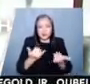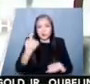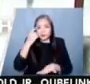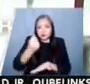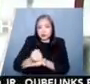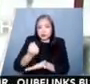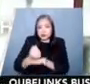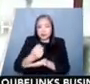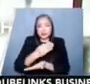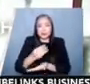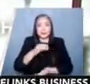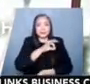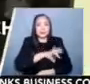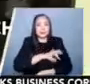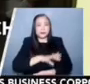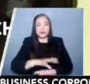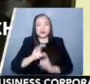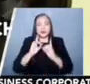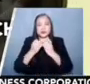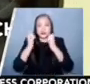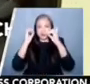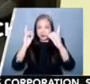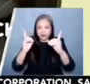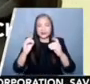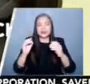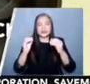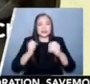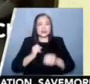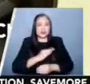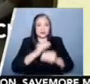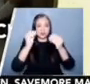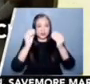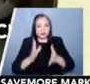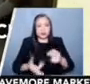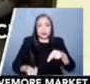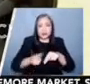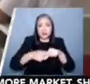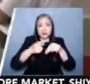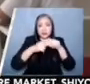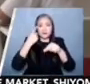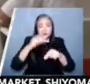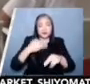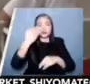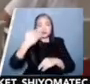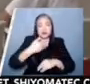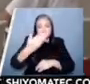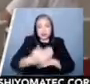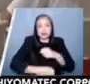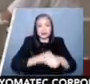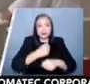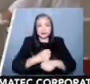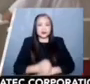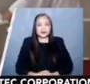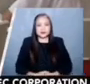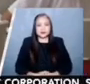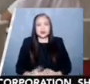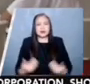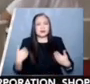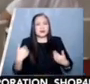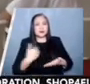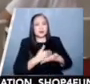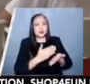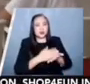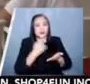benepisyo ng DepEd personel dinagdagan pa yan para sa susunod na taon May pondo rin para sa substitute